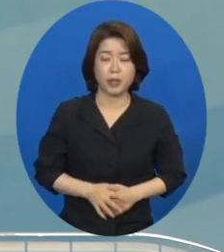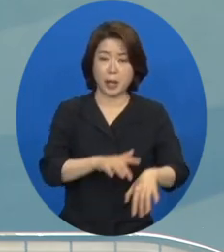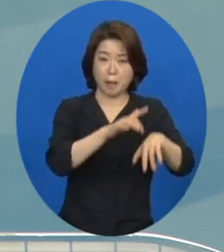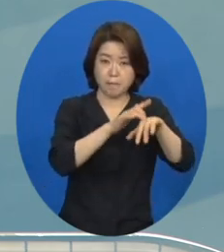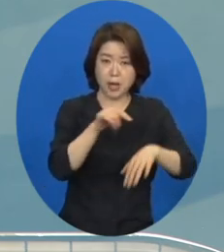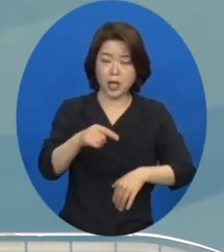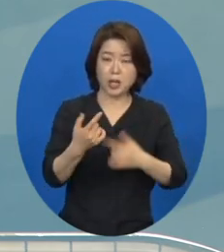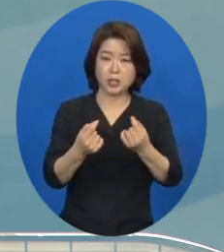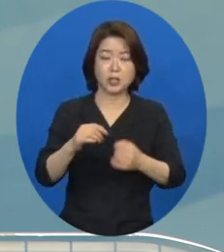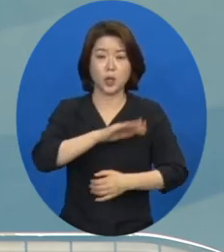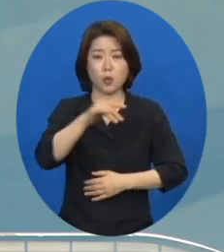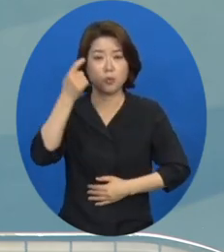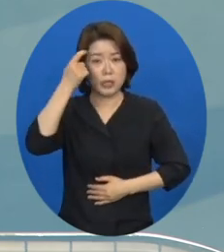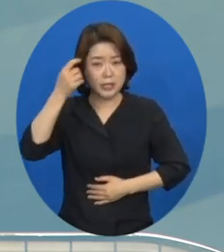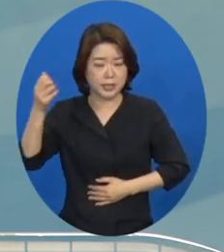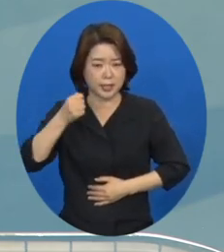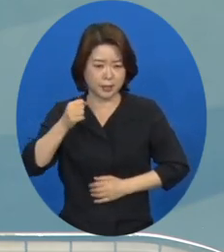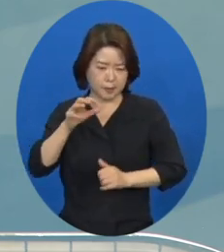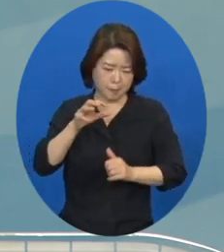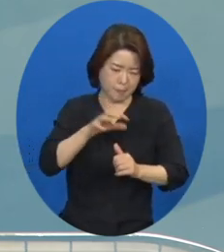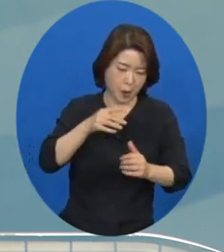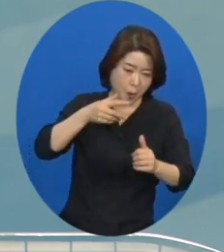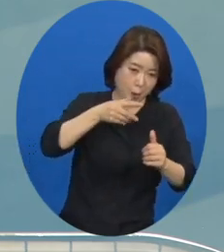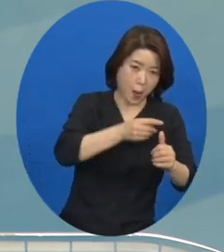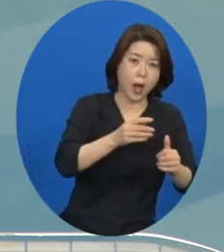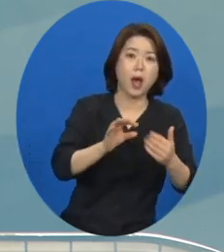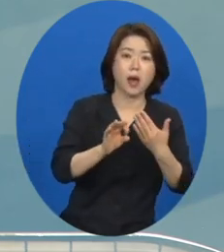그토록 우리의 생각으로 우리를 사로잡으려고 하면